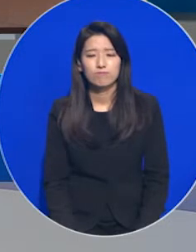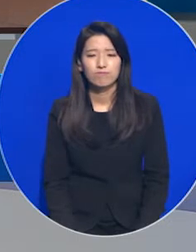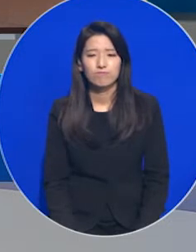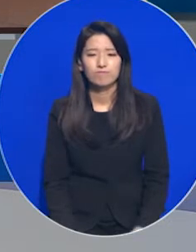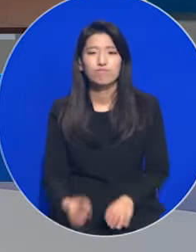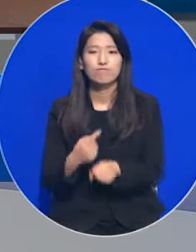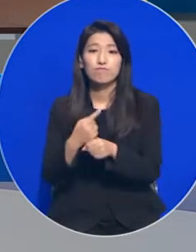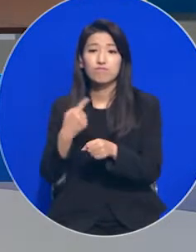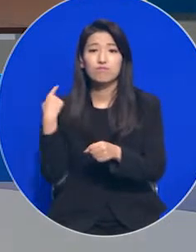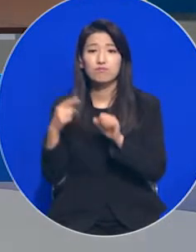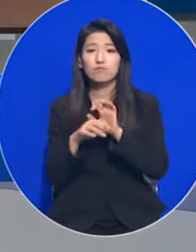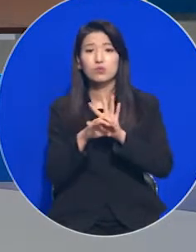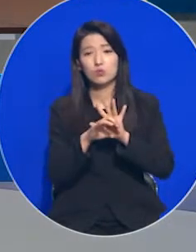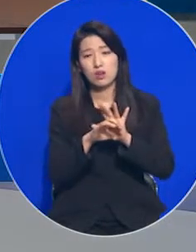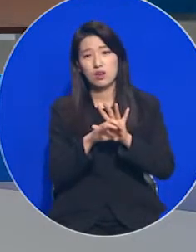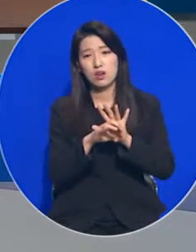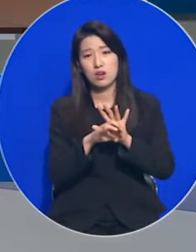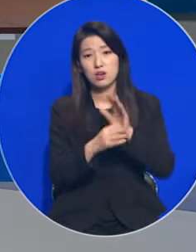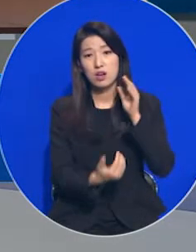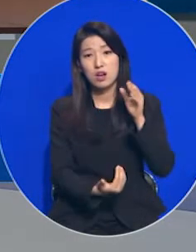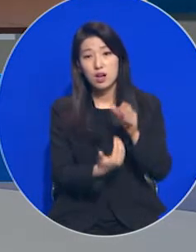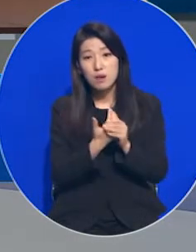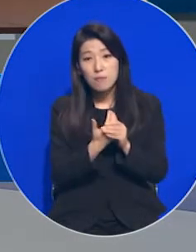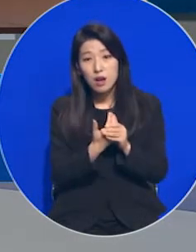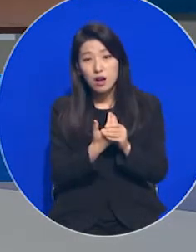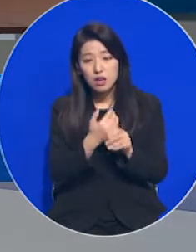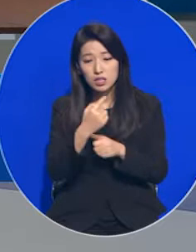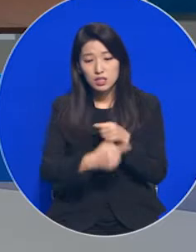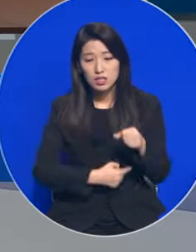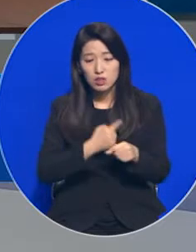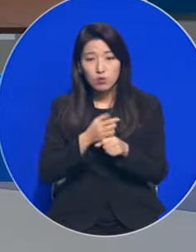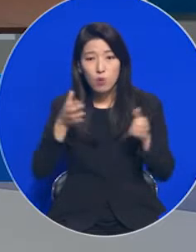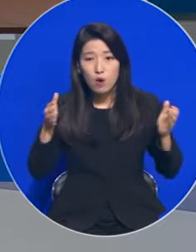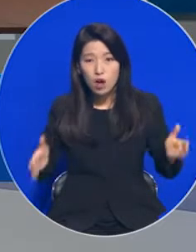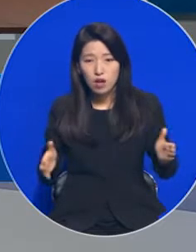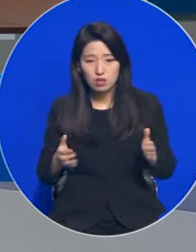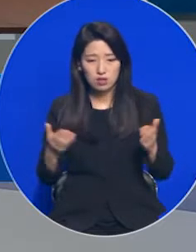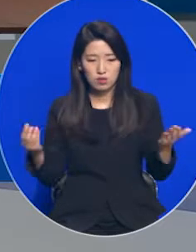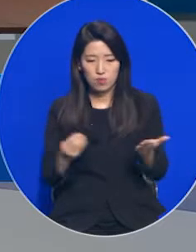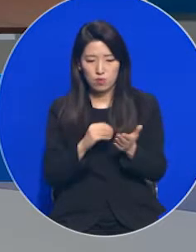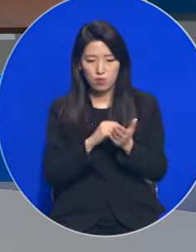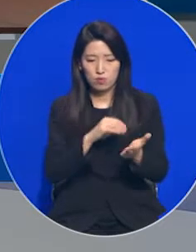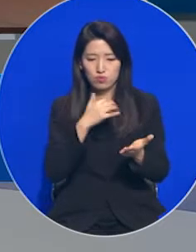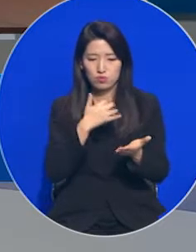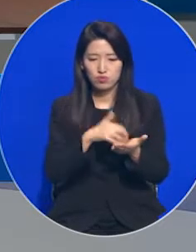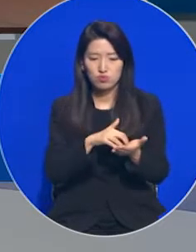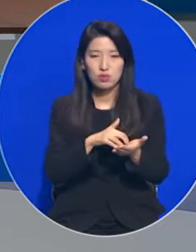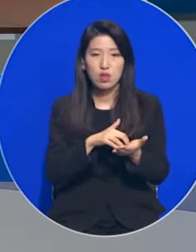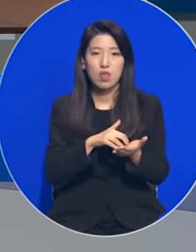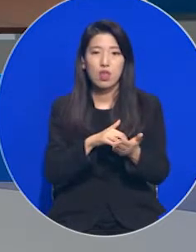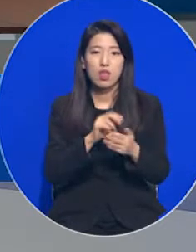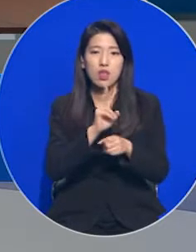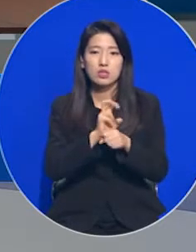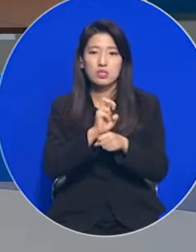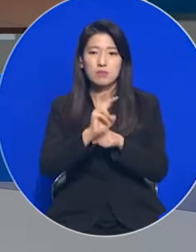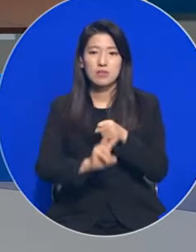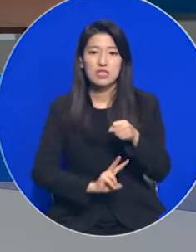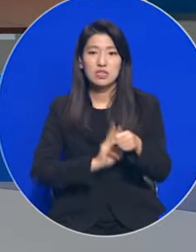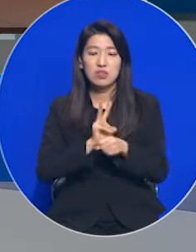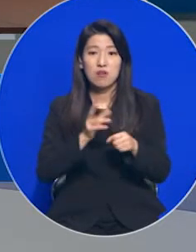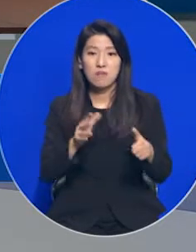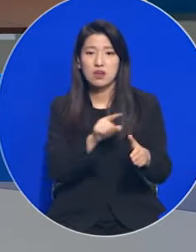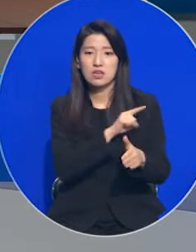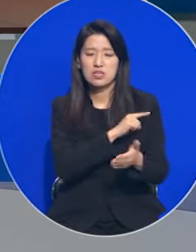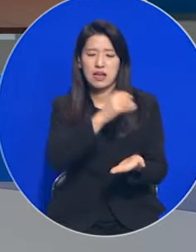코로나19 여파로 인한 고용 충격이 현실이 됐습니다. 지난해 취업자 수 감소 폭이 22년 만에 가장